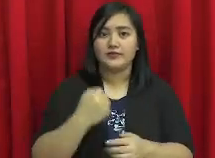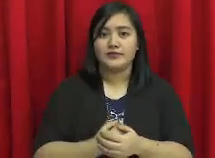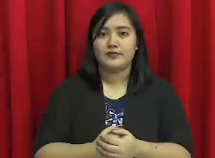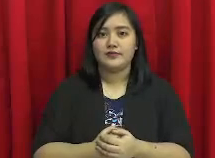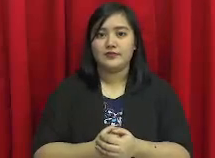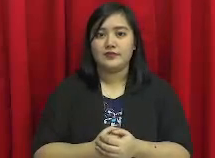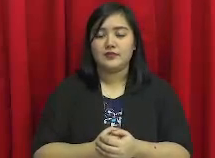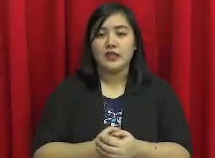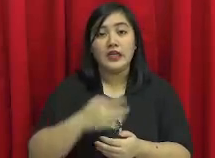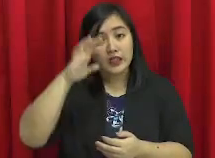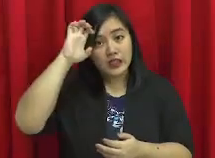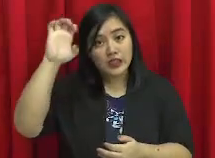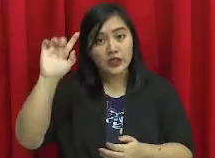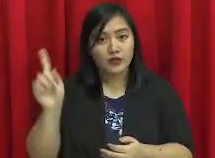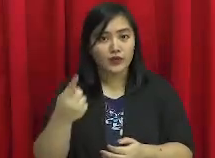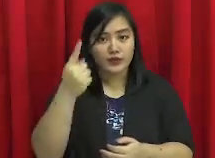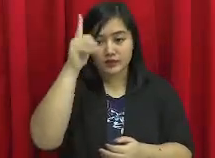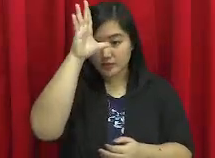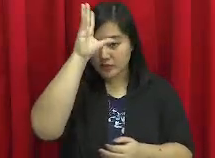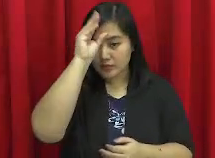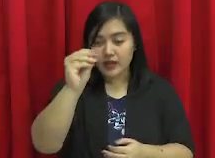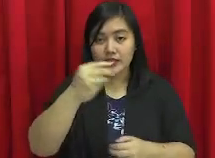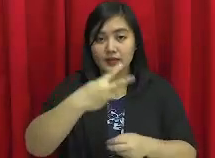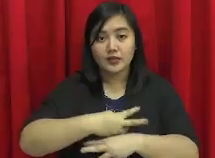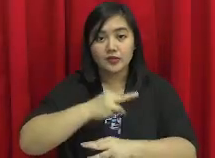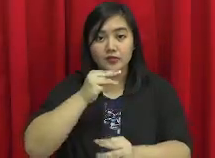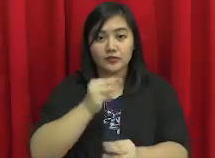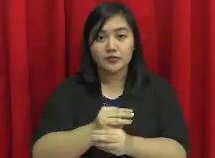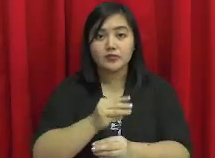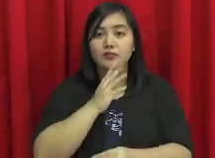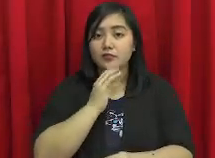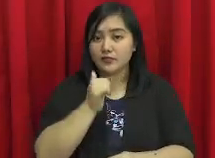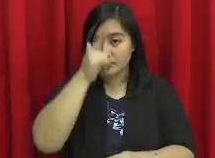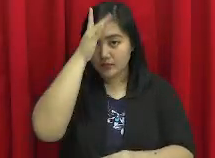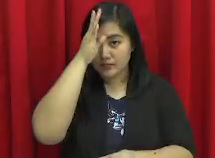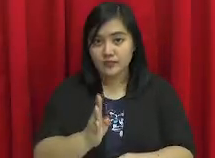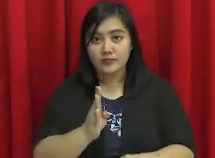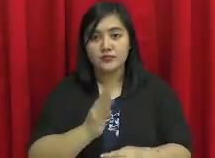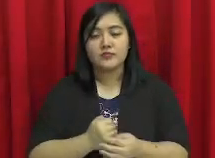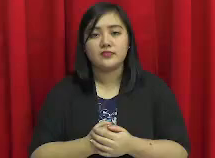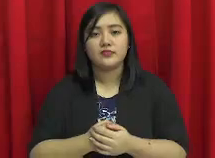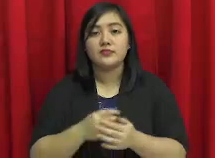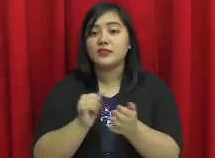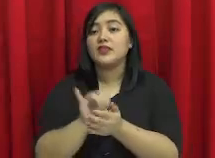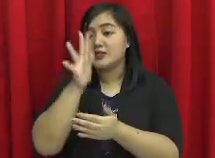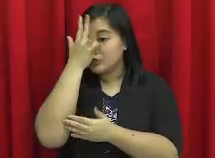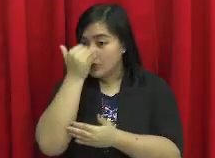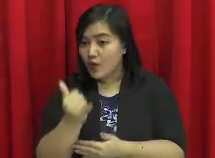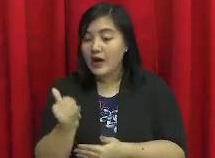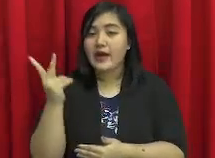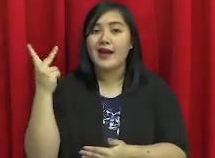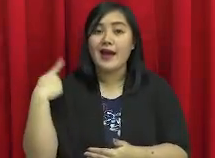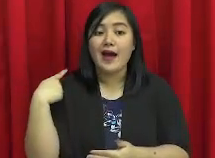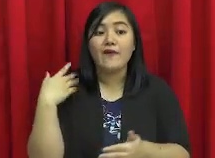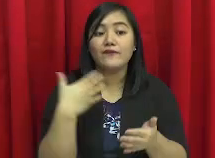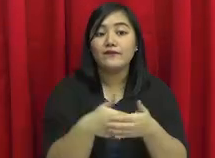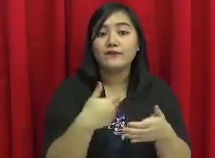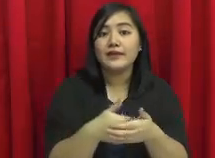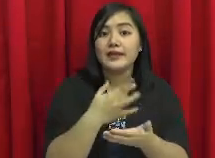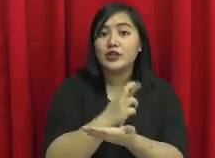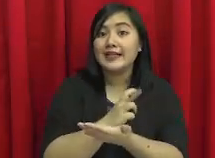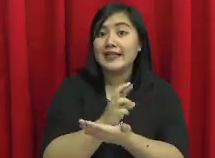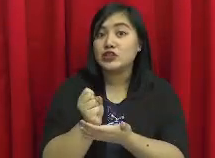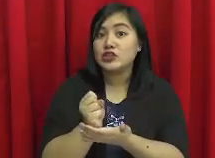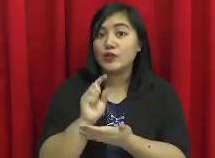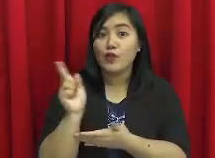nakasama ng Diyos. He was the first man made by God. Yun. You see? So, sino unang close dito ni Adan.